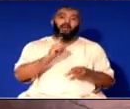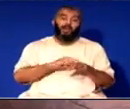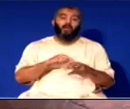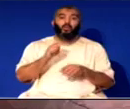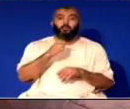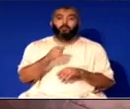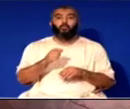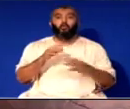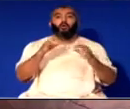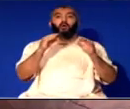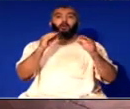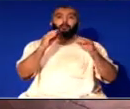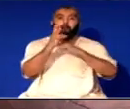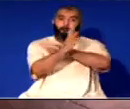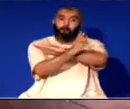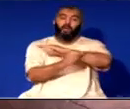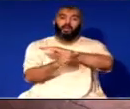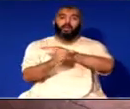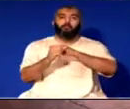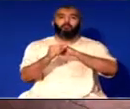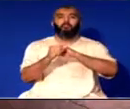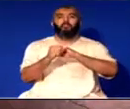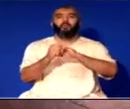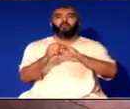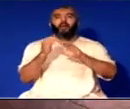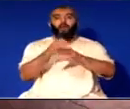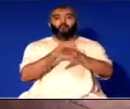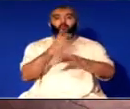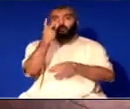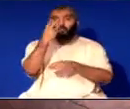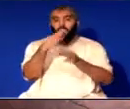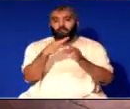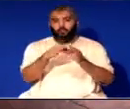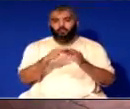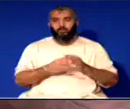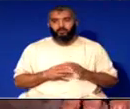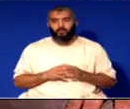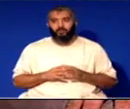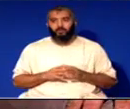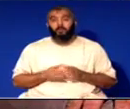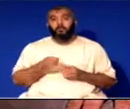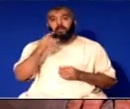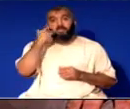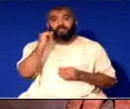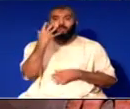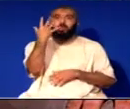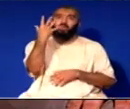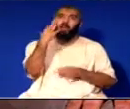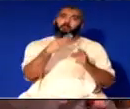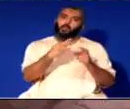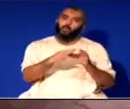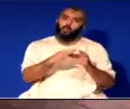8:58 خلاص أو دخل في هذه الحالة، ولكن إذا كان ما بينهم بالمغرب 4 دقائق 5 دقائق، لا في هذه الحالة أنا تعيد